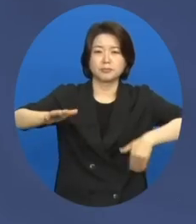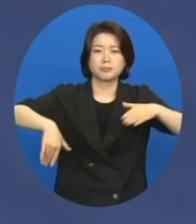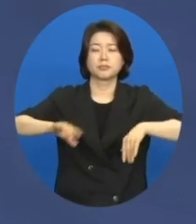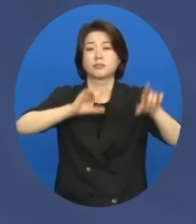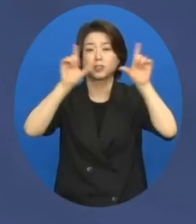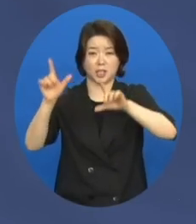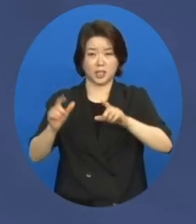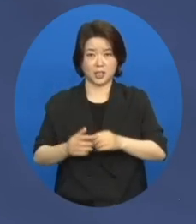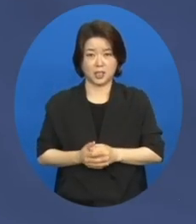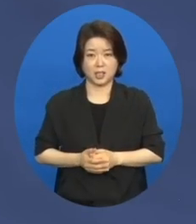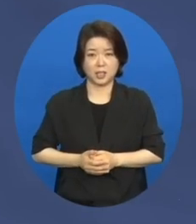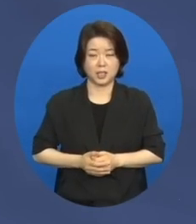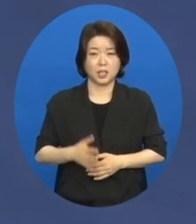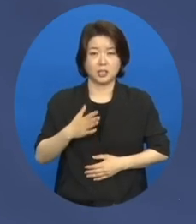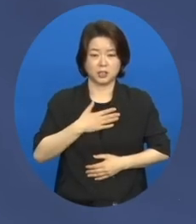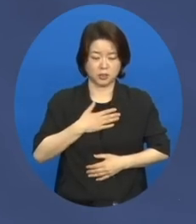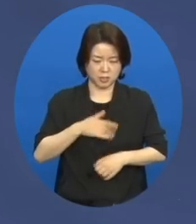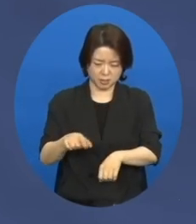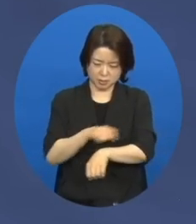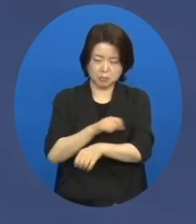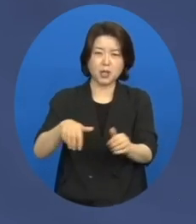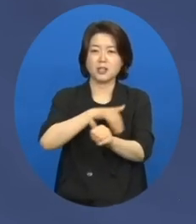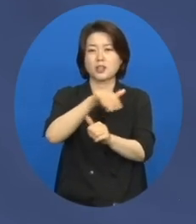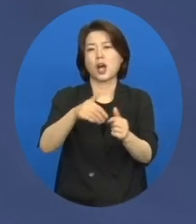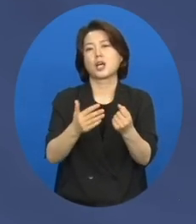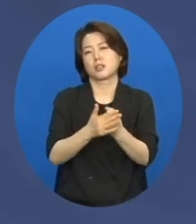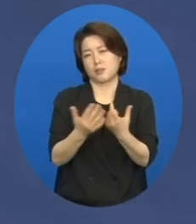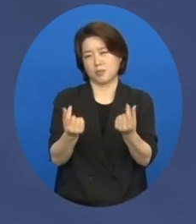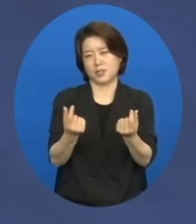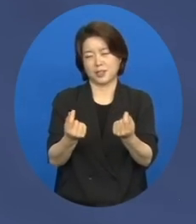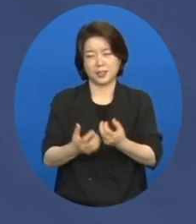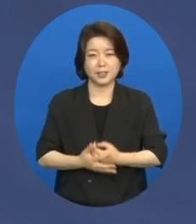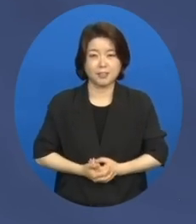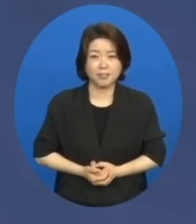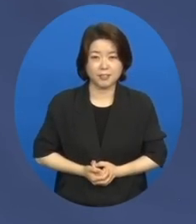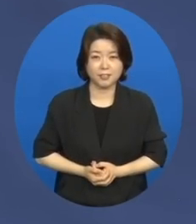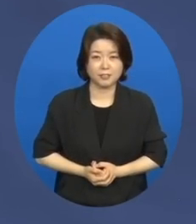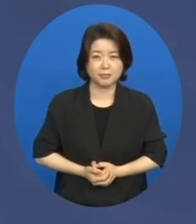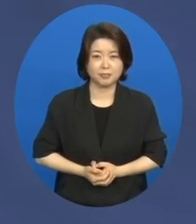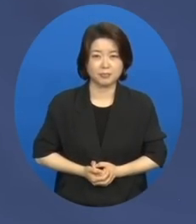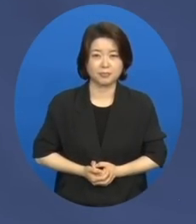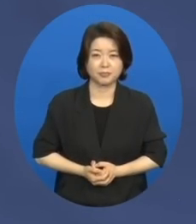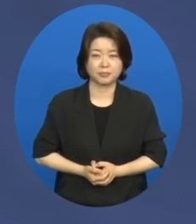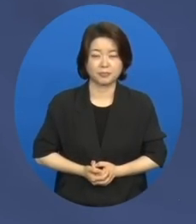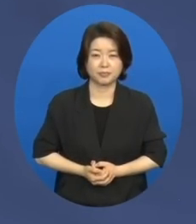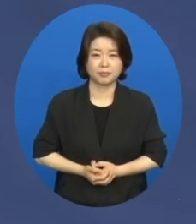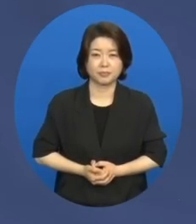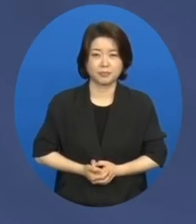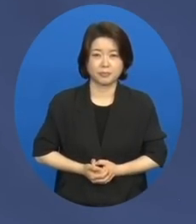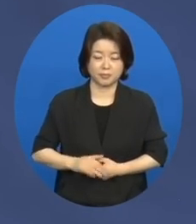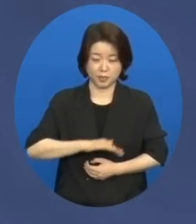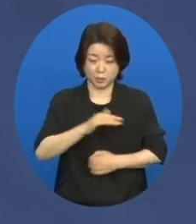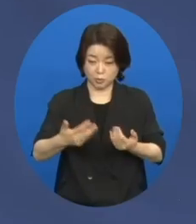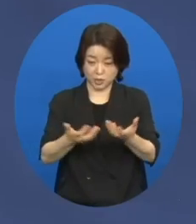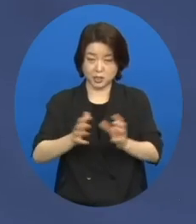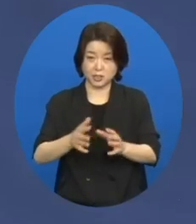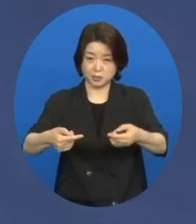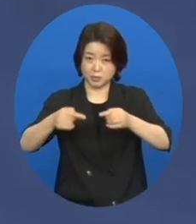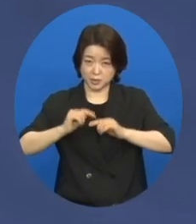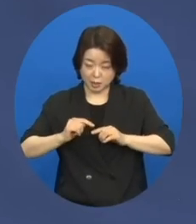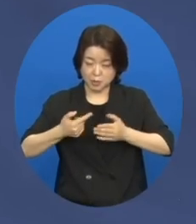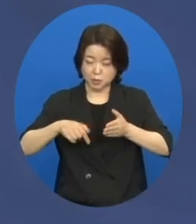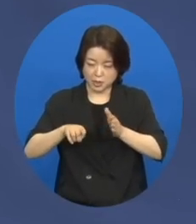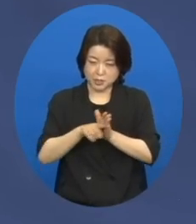저희의 특수한 상황 때문에 그래요. 그리고 그 우리